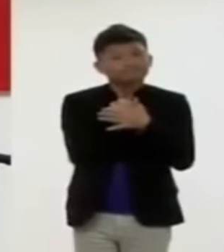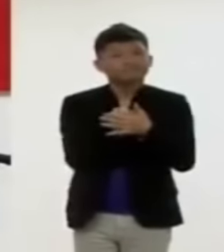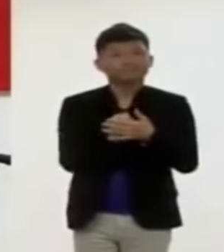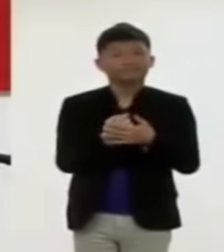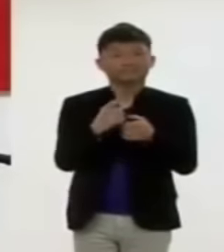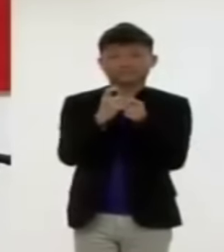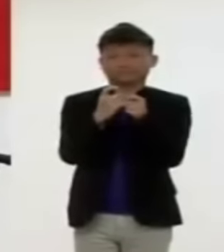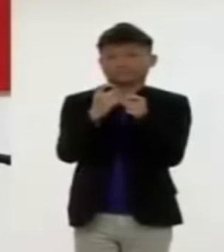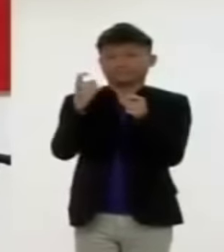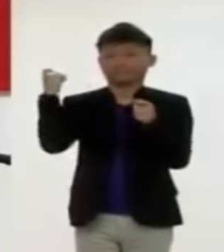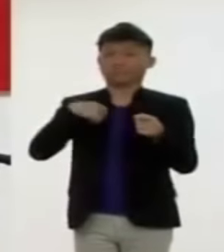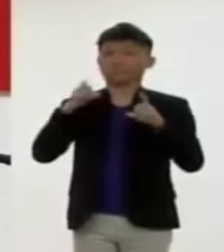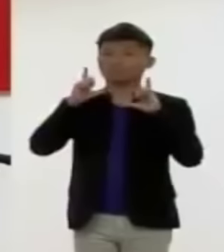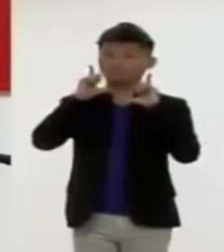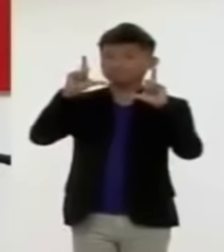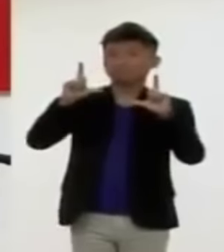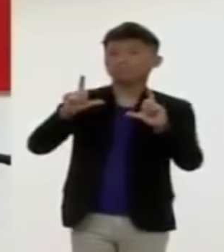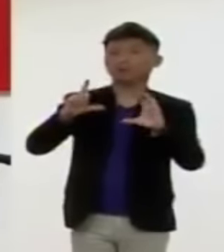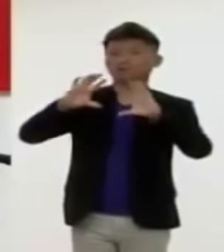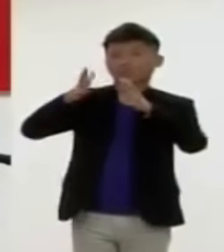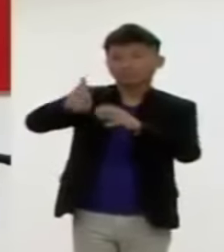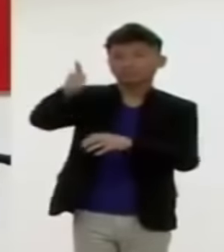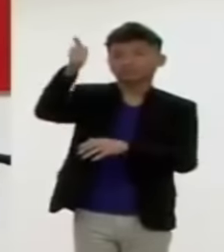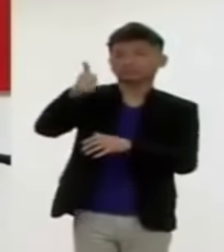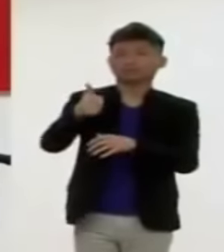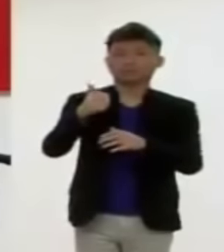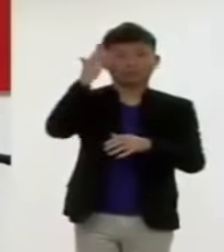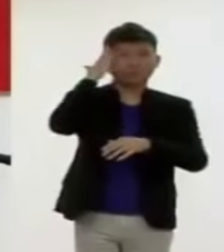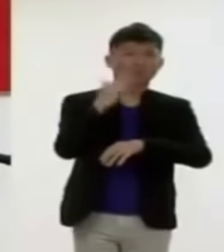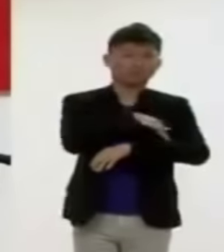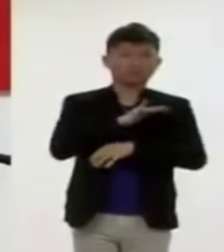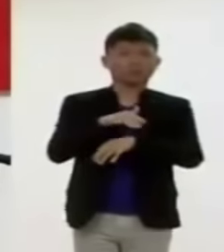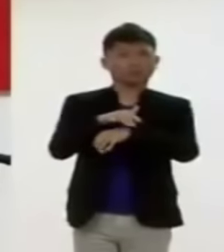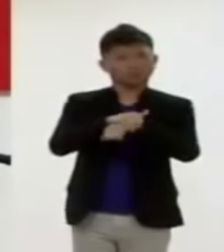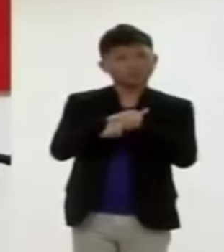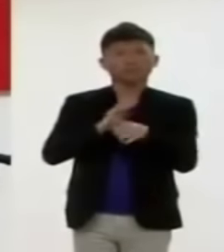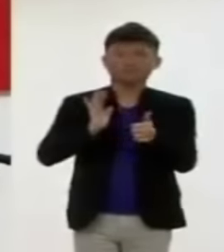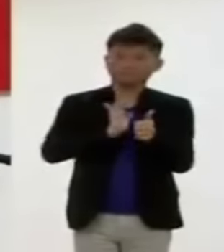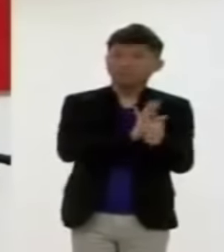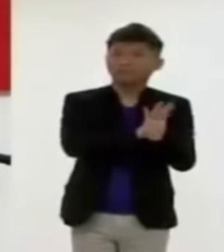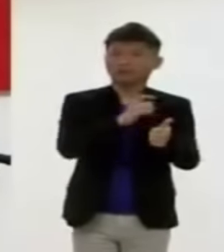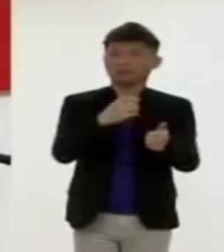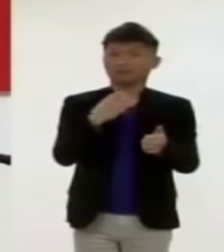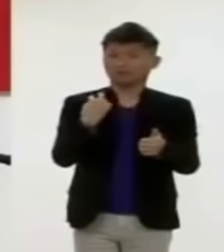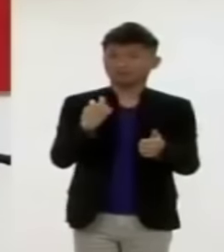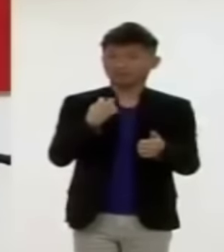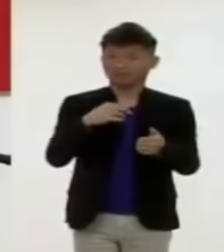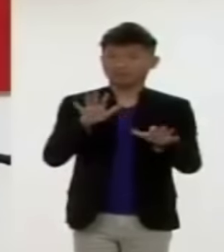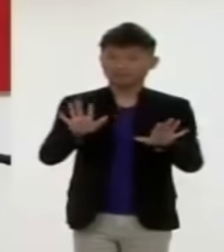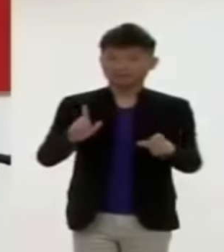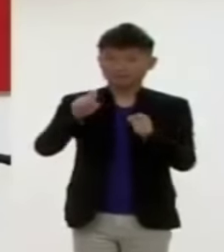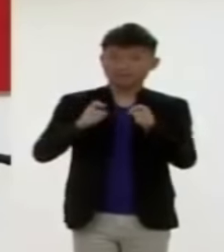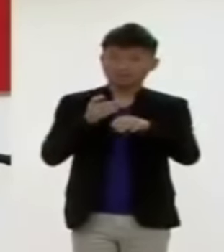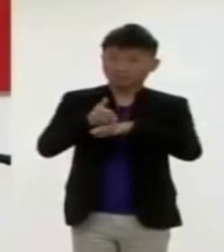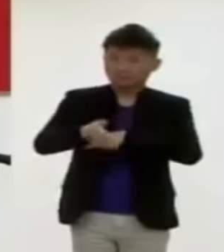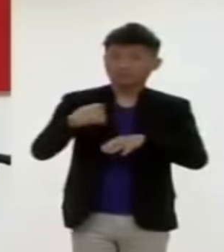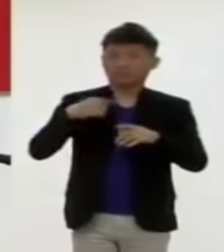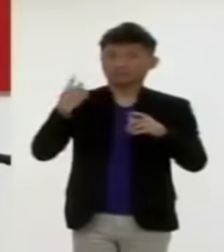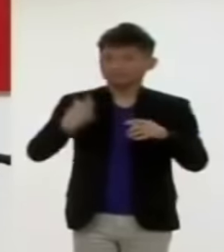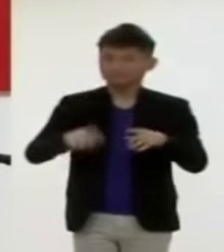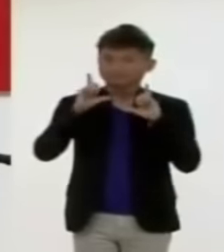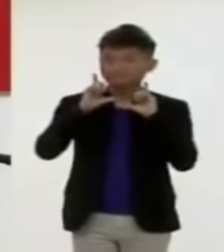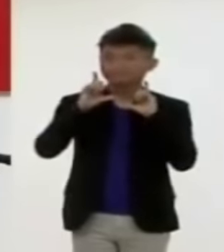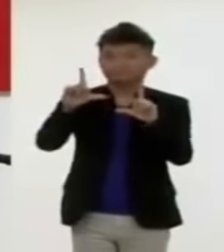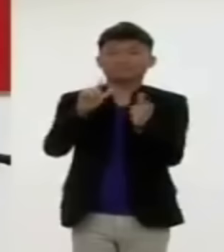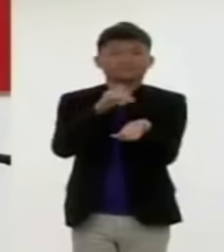我站出来喊总统救救吴秋，10年后我站出来是要让大家看到金门，我要把医疗改